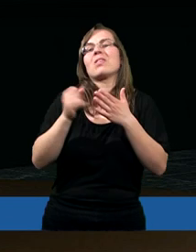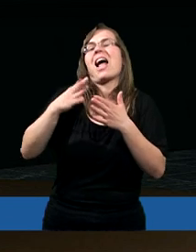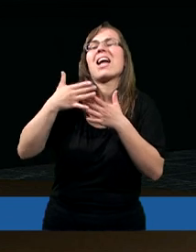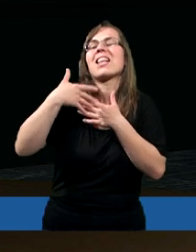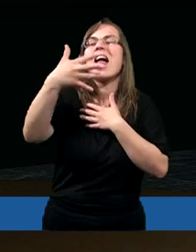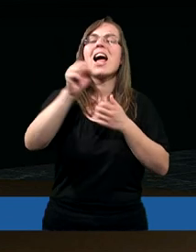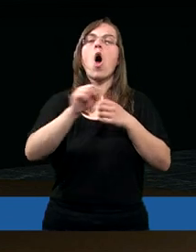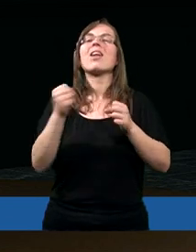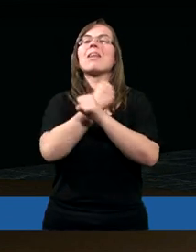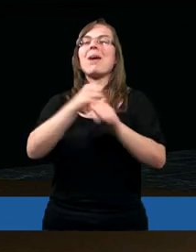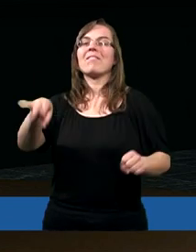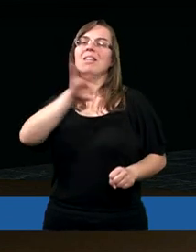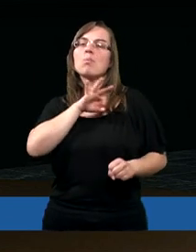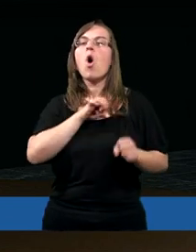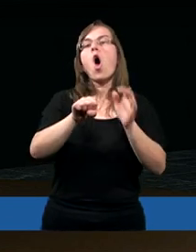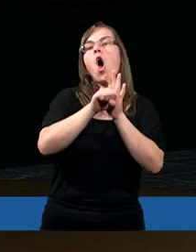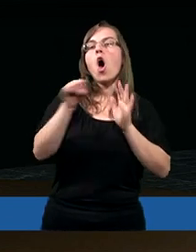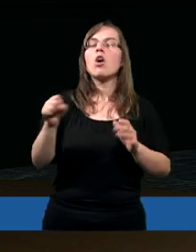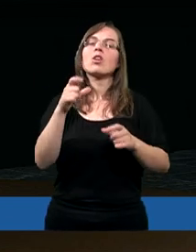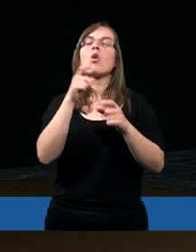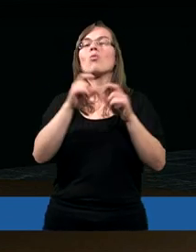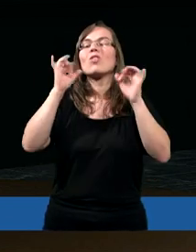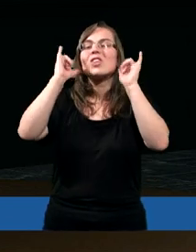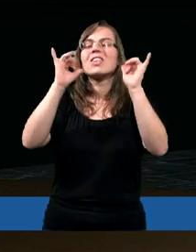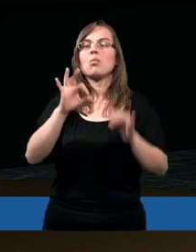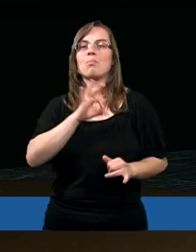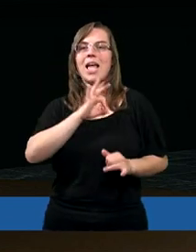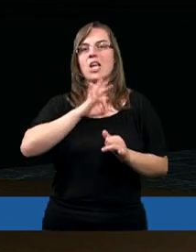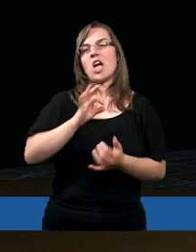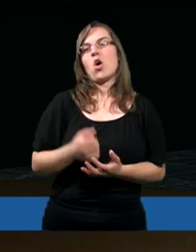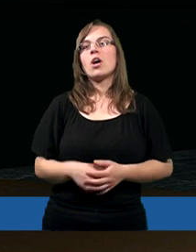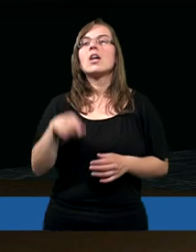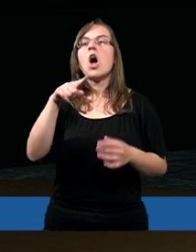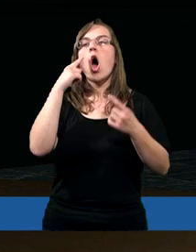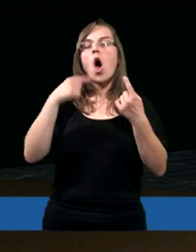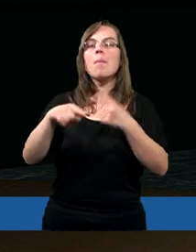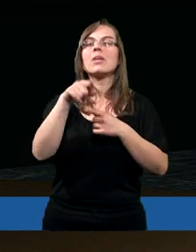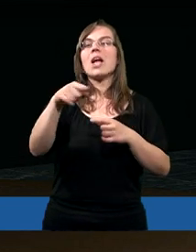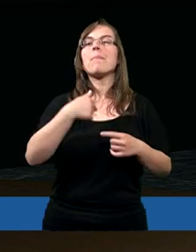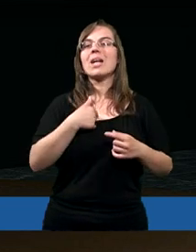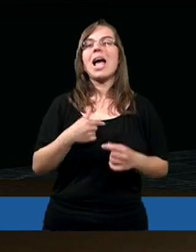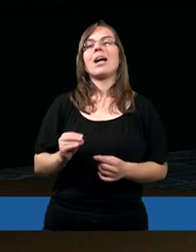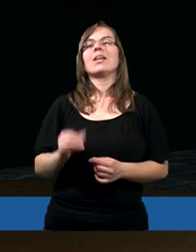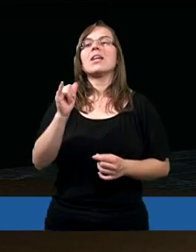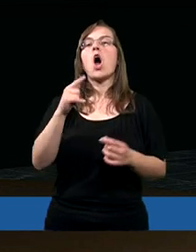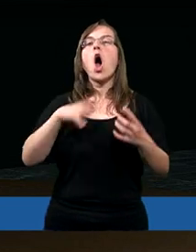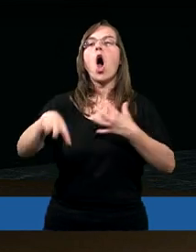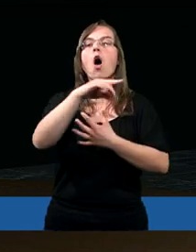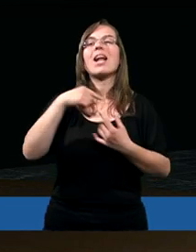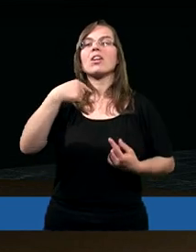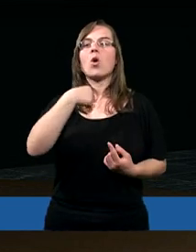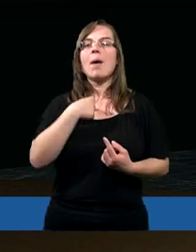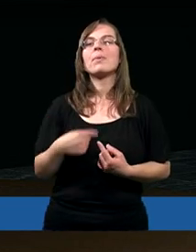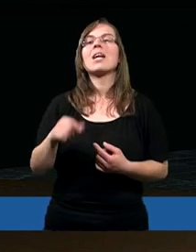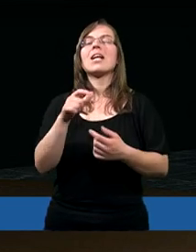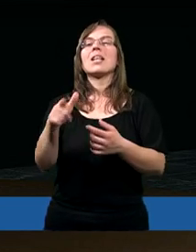daleki od wbawienia mego, od słów krzyku mojego. Oto psy otoczyły mnie, osaczyła